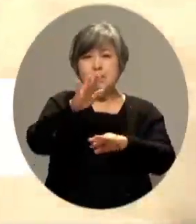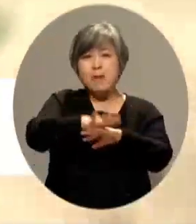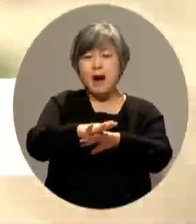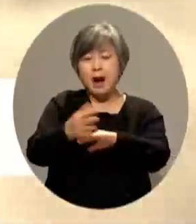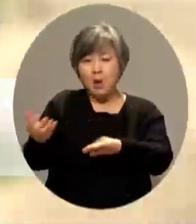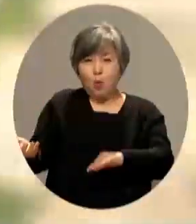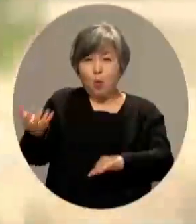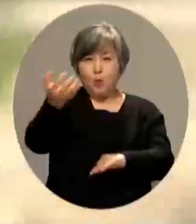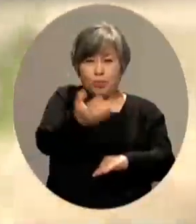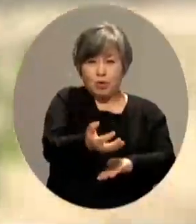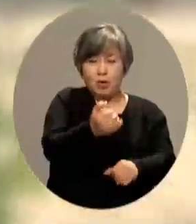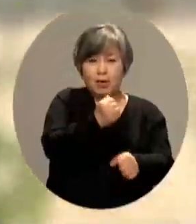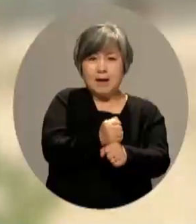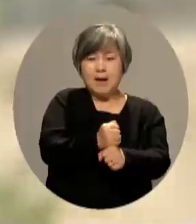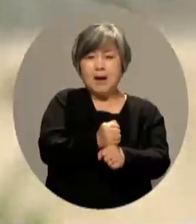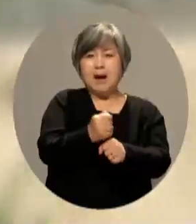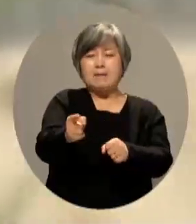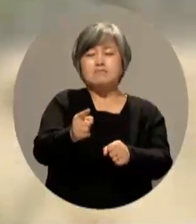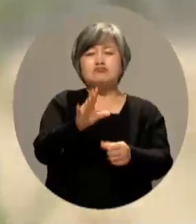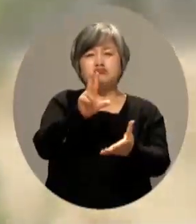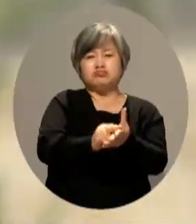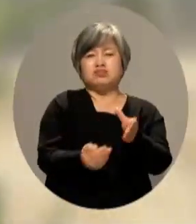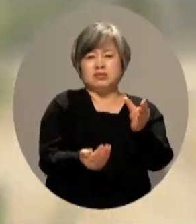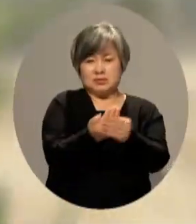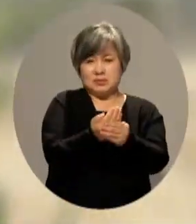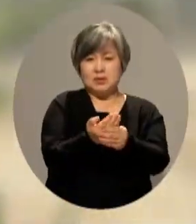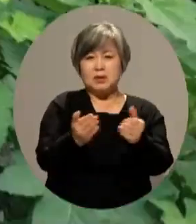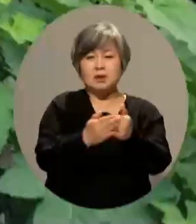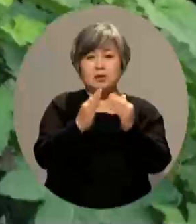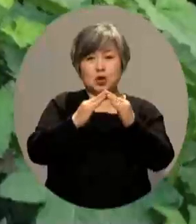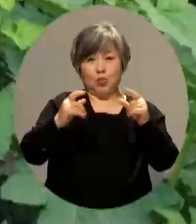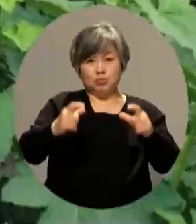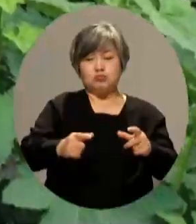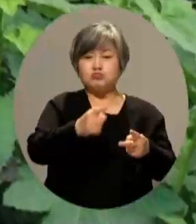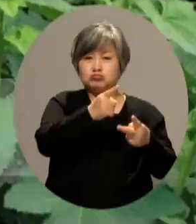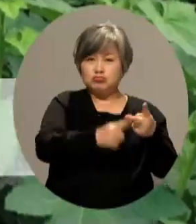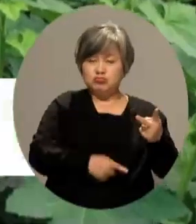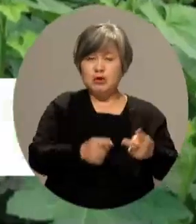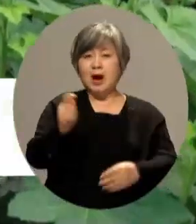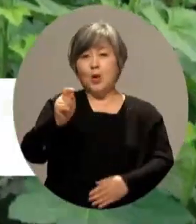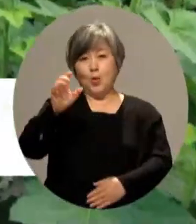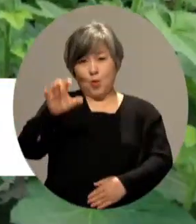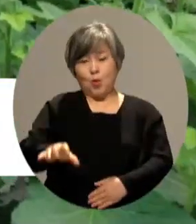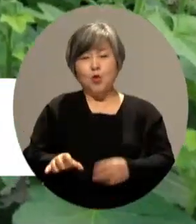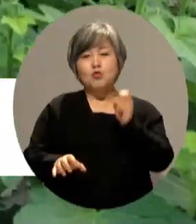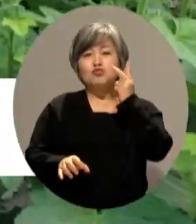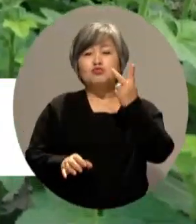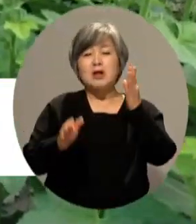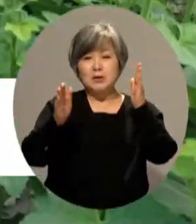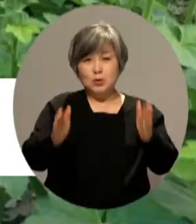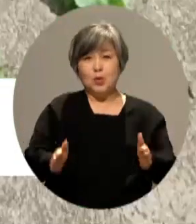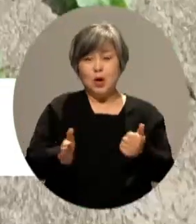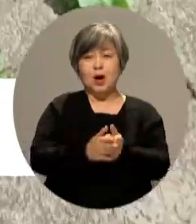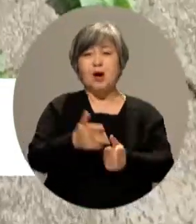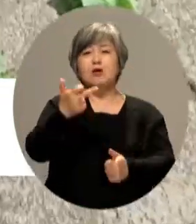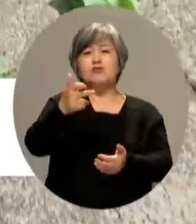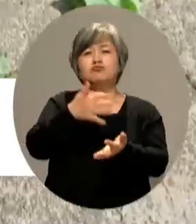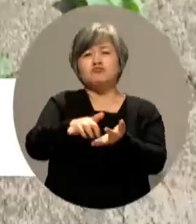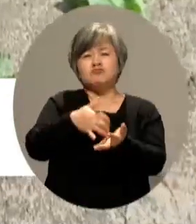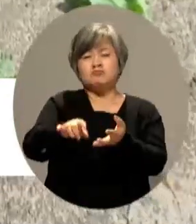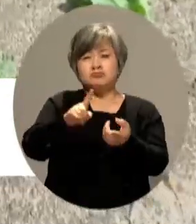옮겨 심으면서 매년 말썽이 되고 있습니다. 전북 부안과 고창 지역에서만 지난 두 달 사이